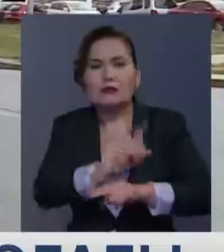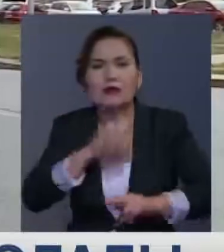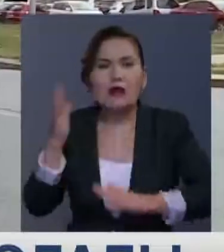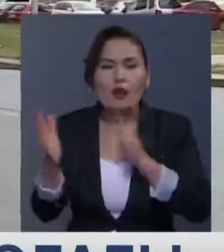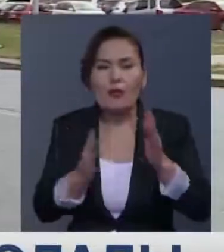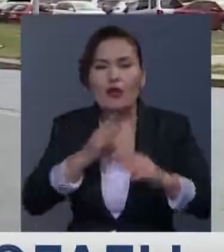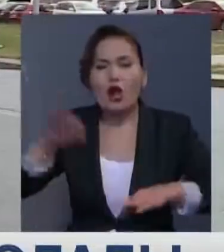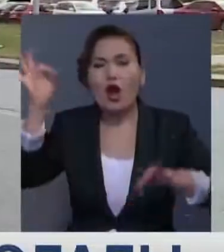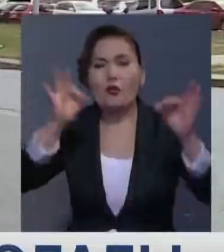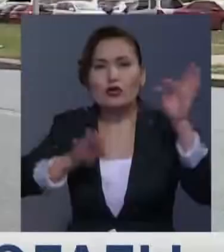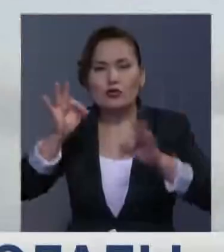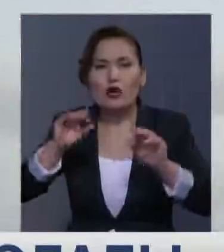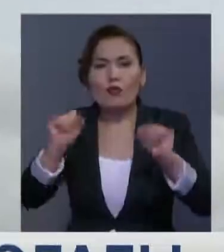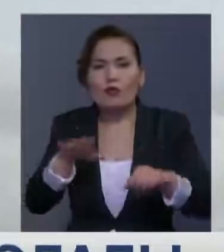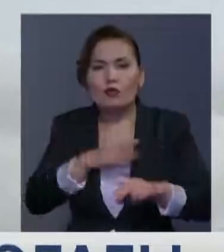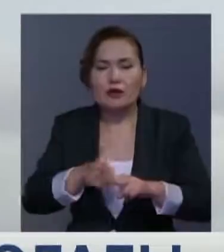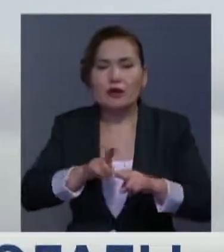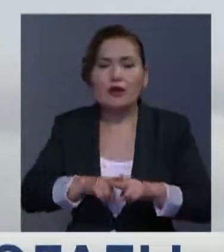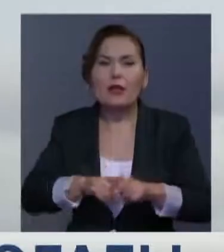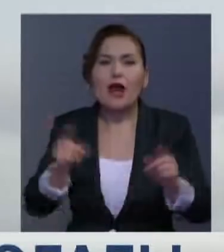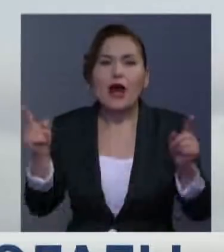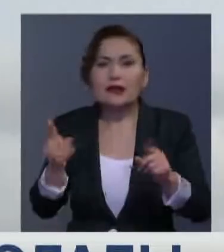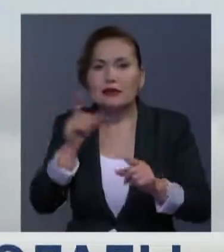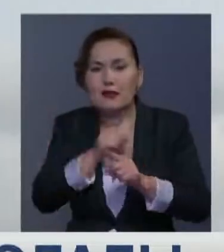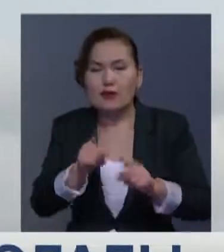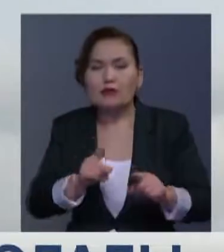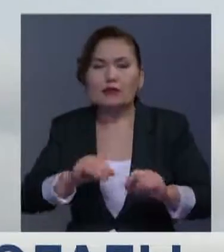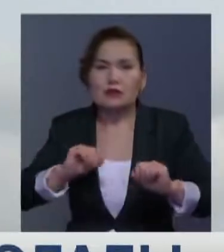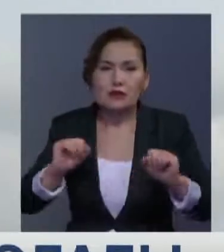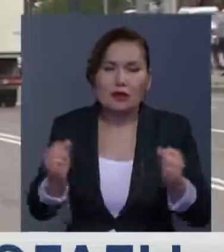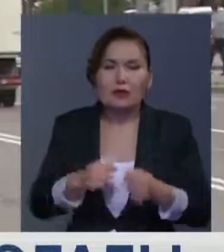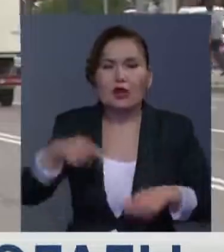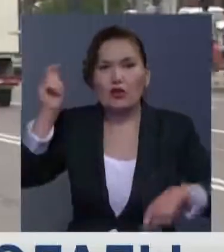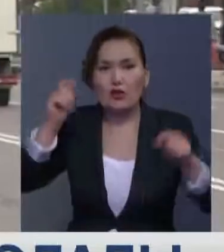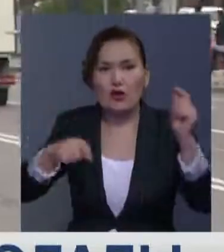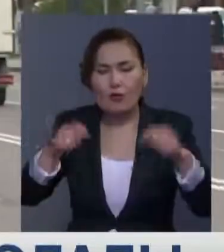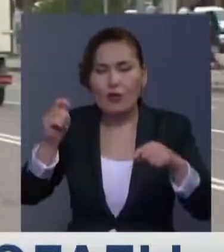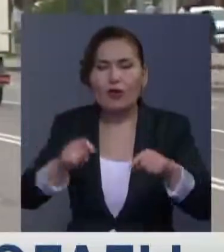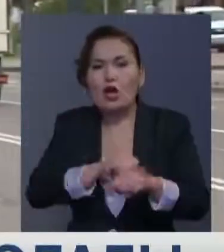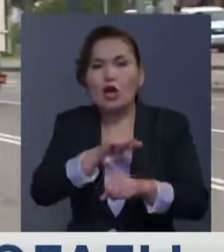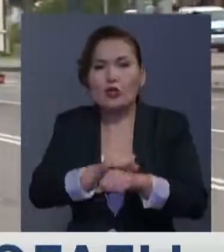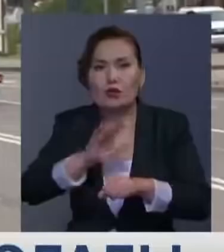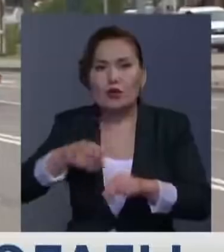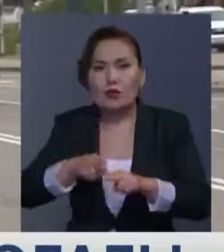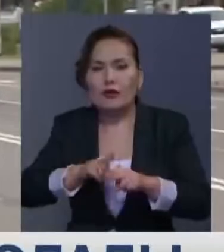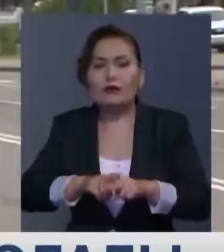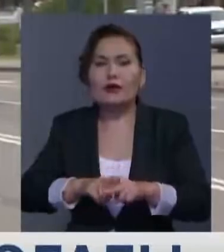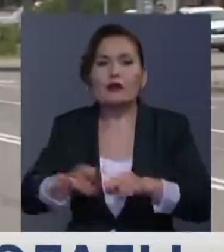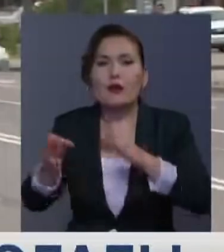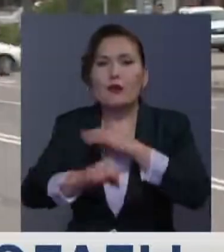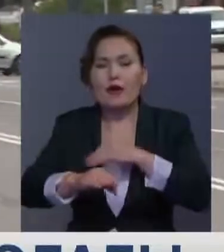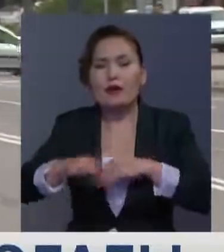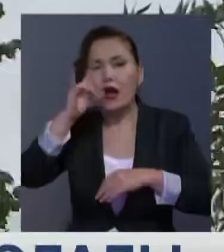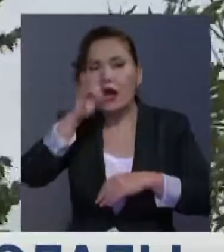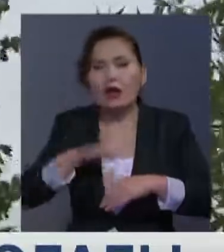жел тұрып, бұршақ жауы мүмкін. Содан кейін қысқа мерзімді антициклон жылжып, жауын шашын тоқтайды. Дегенмен елдің батысында ауа